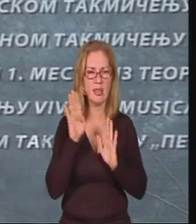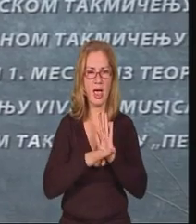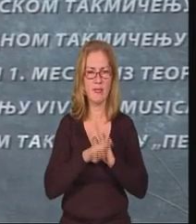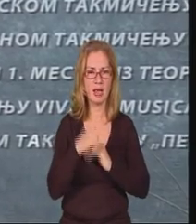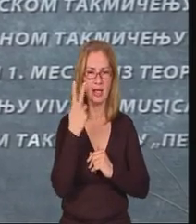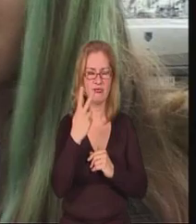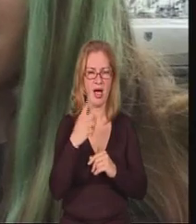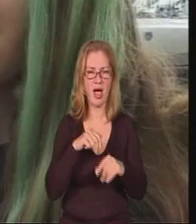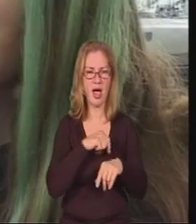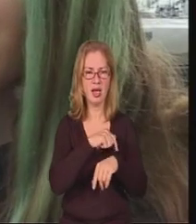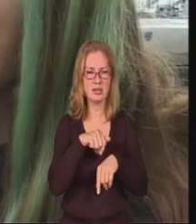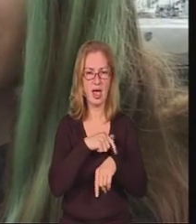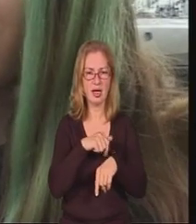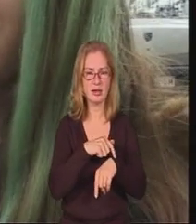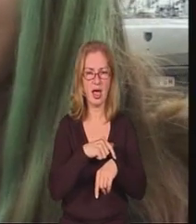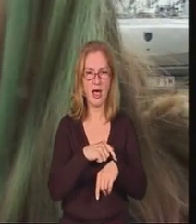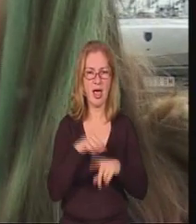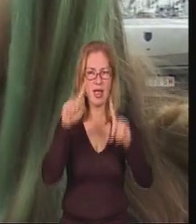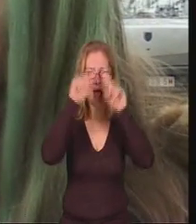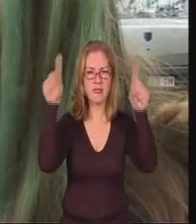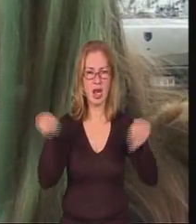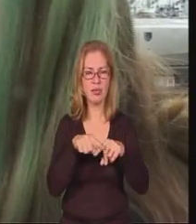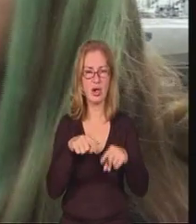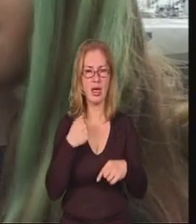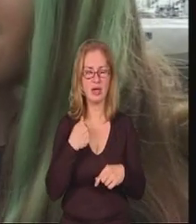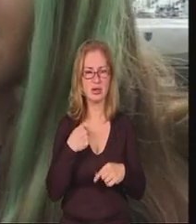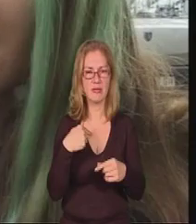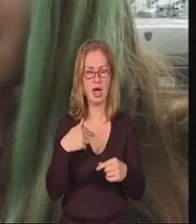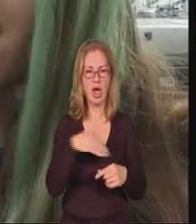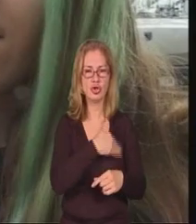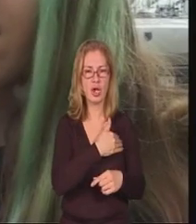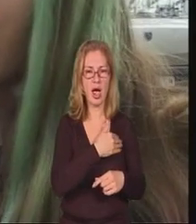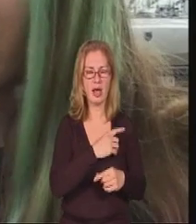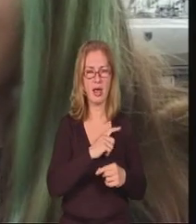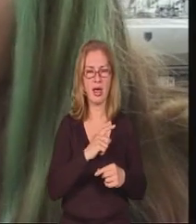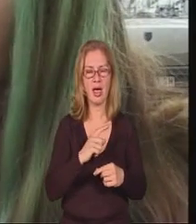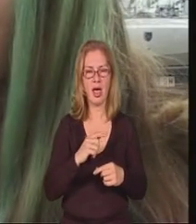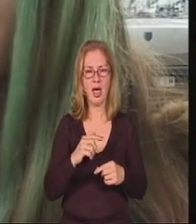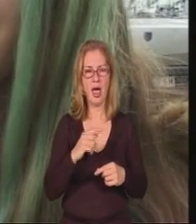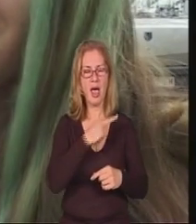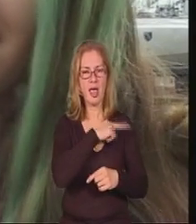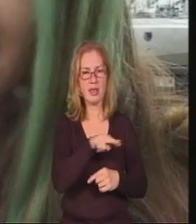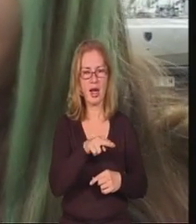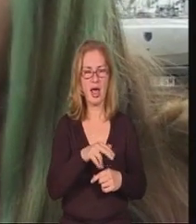minimum po 2 sata. Na bilbordu sam zato što sam đak generacije osnovne muzičke škole Josip Slavenski i